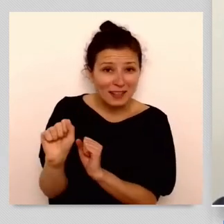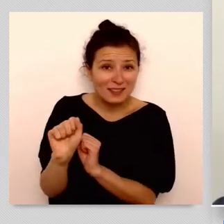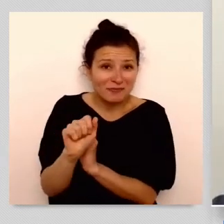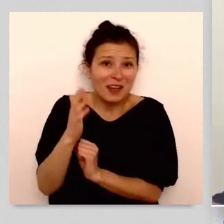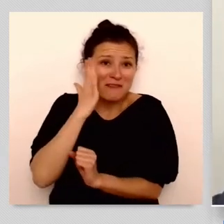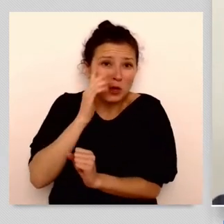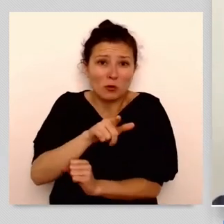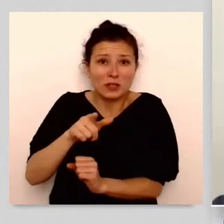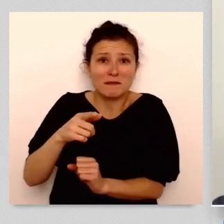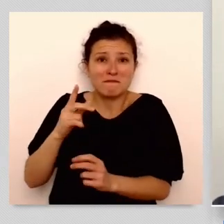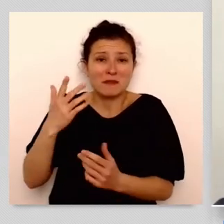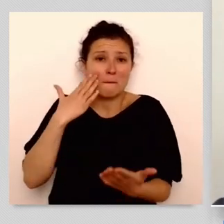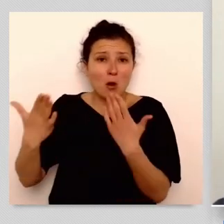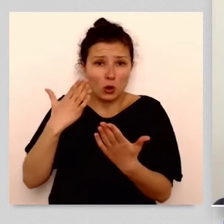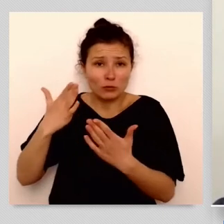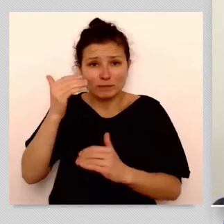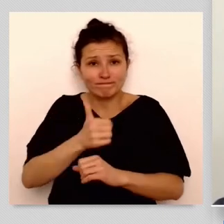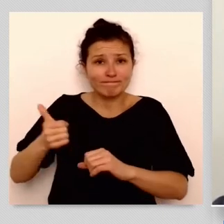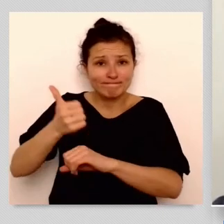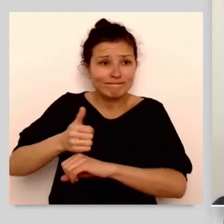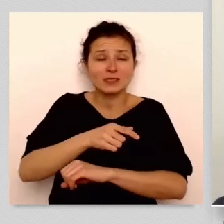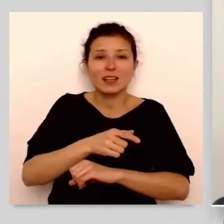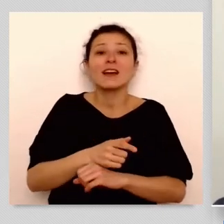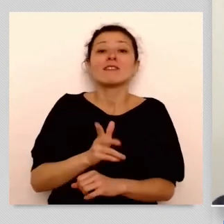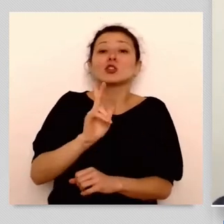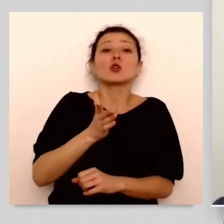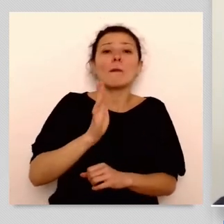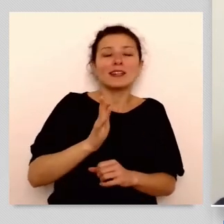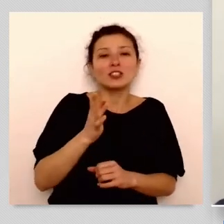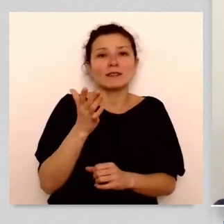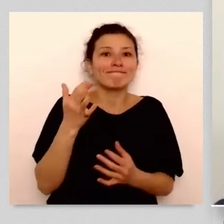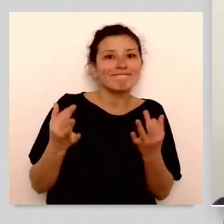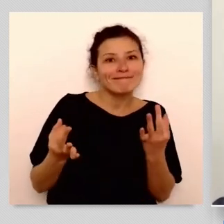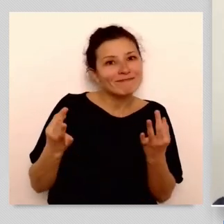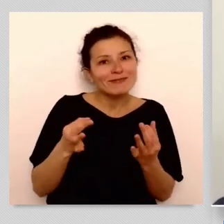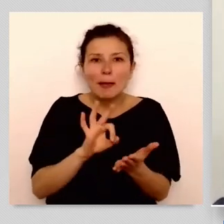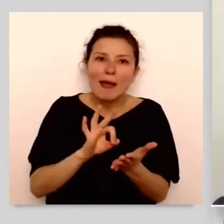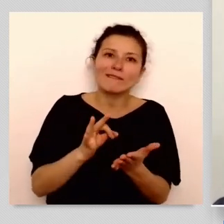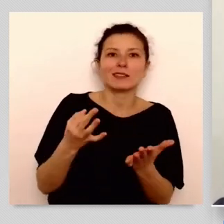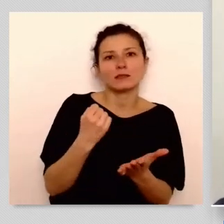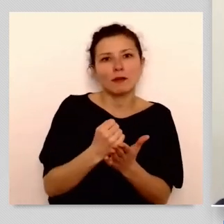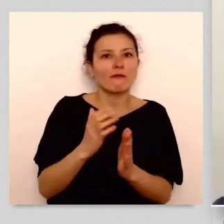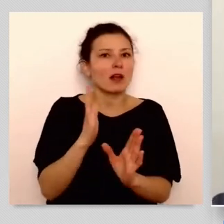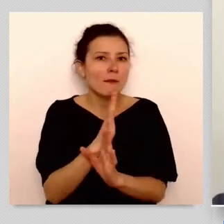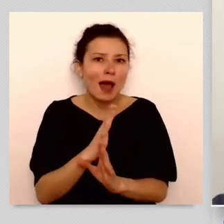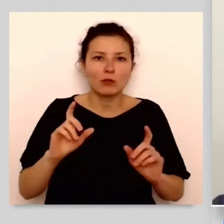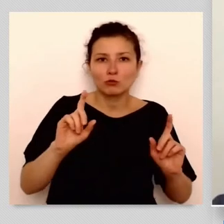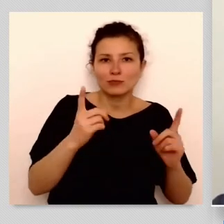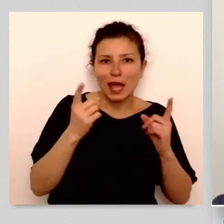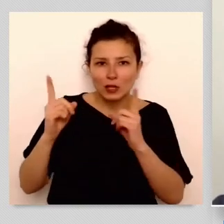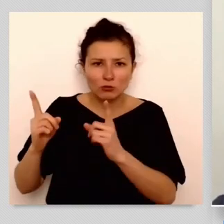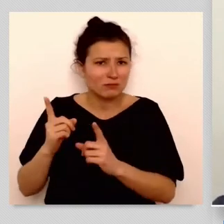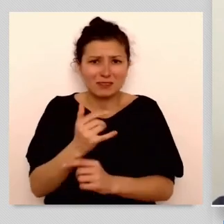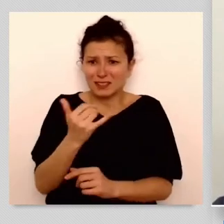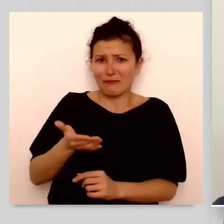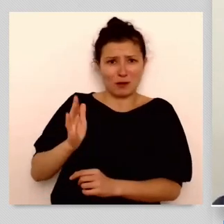dominujące. A więc ci, którzy będą wątpić w sprawy klimatu, w sprawy zagrożeń, które mamy, zawsze się